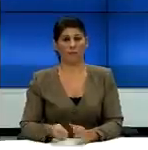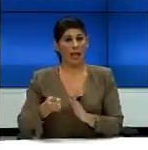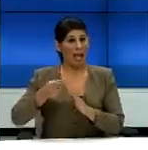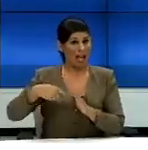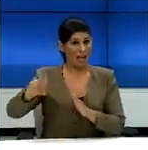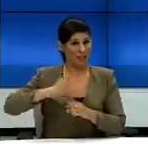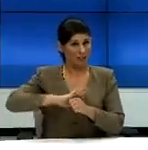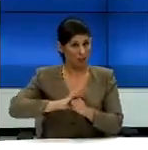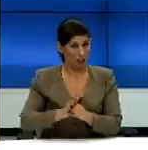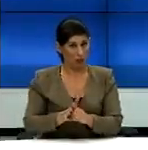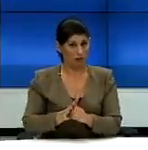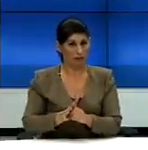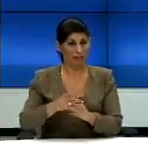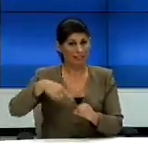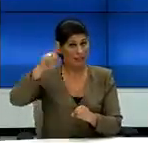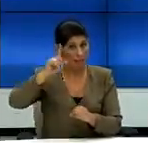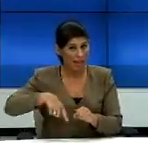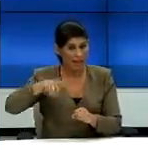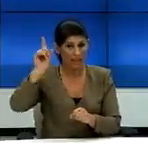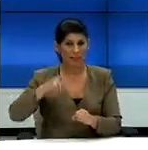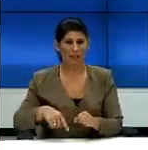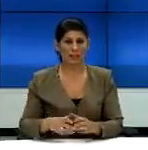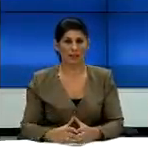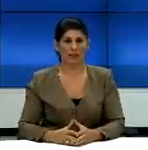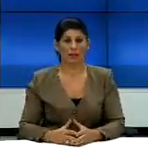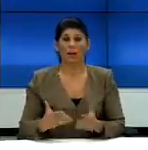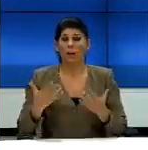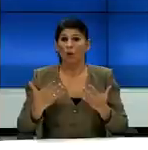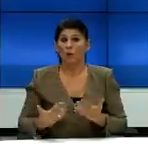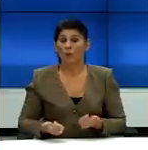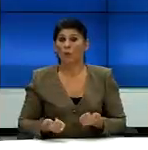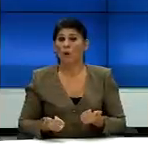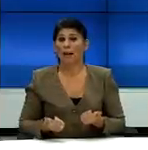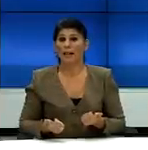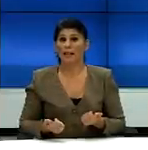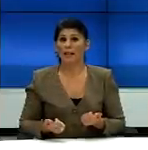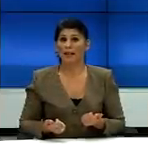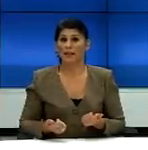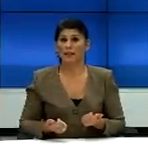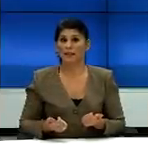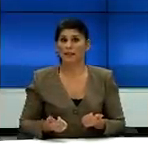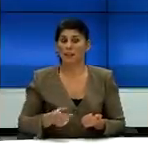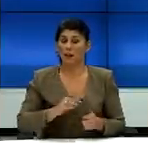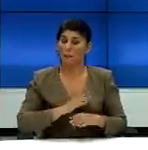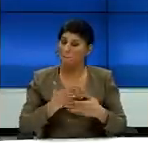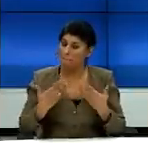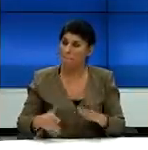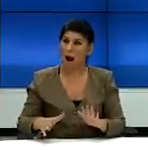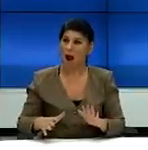πληρότητα τις μέρες εκείνες που είχατε ήδη κρούσει τον κόδωνα του κινδύνου